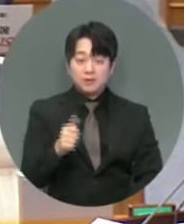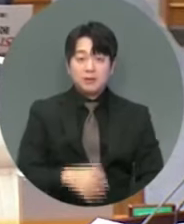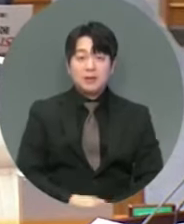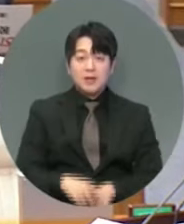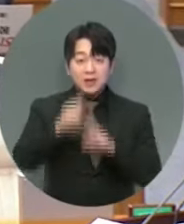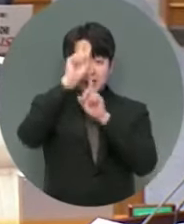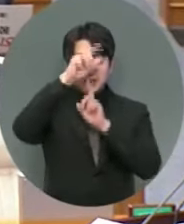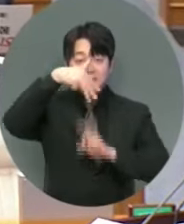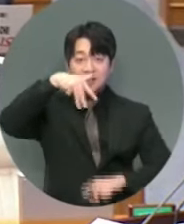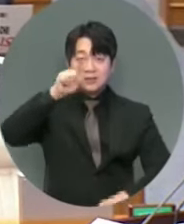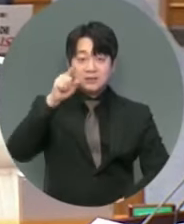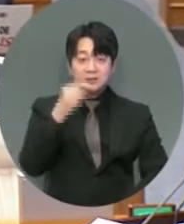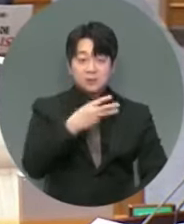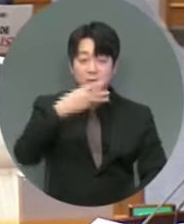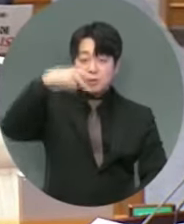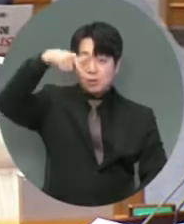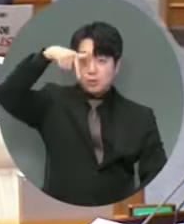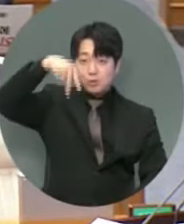이철규 의원,